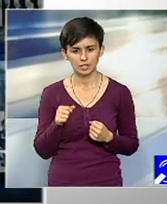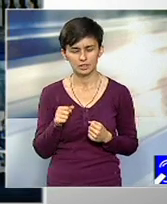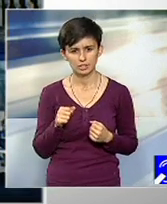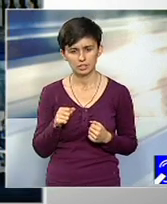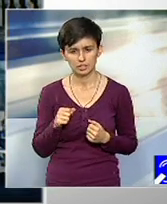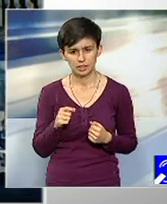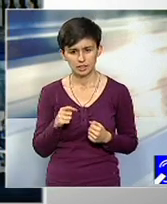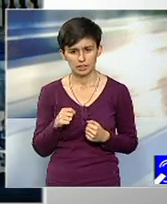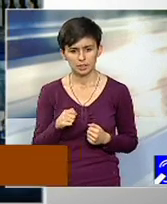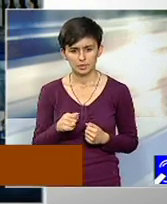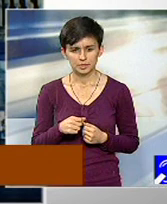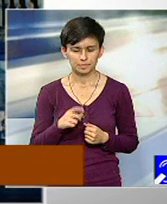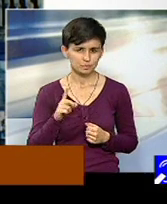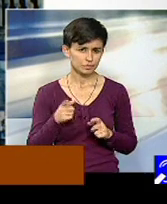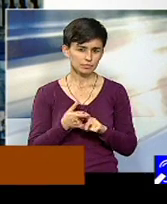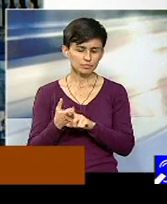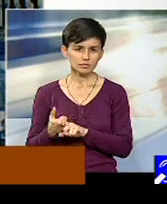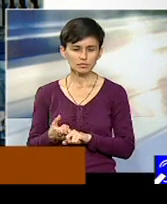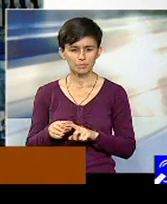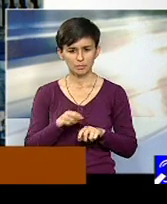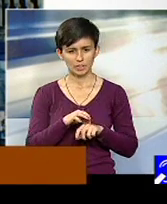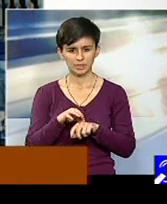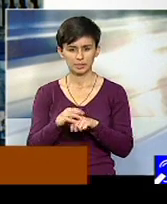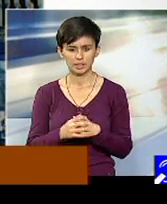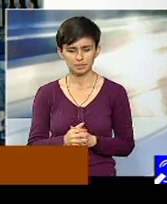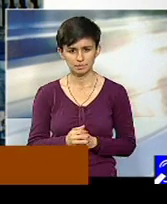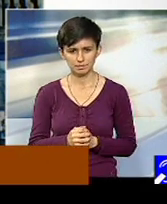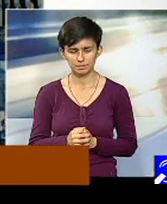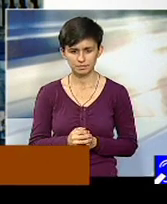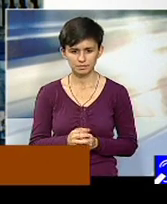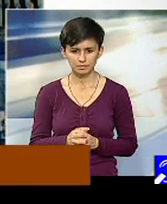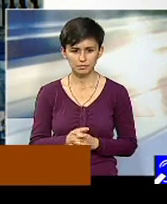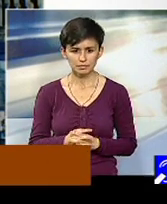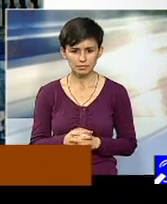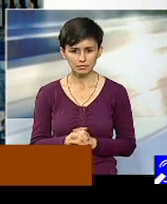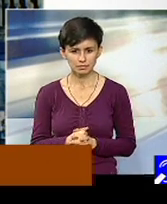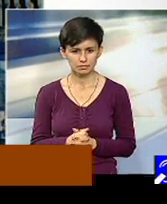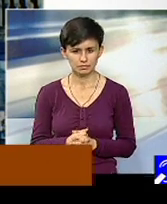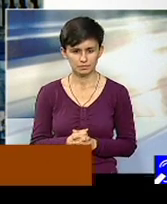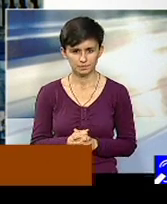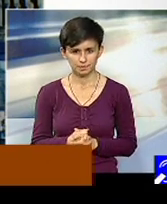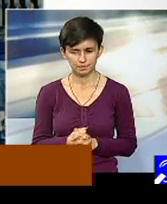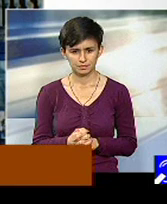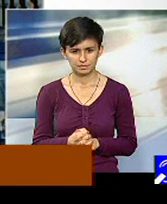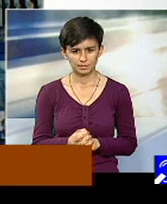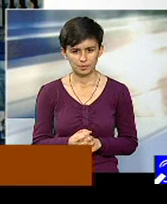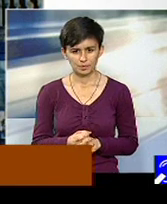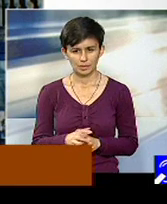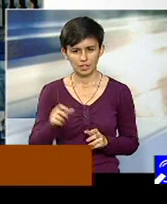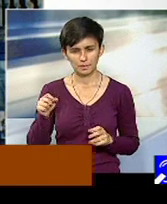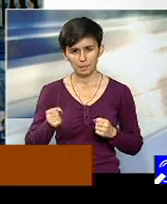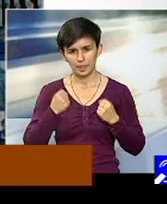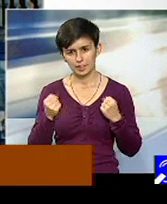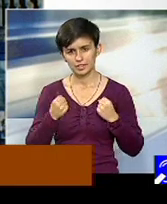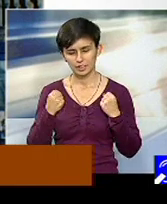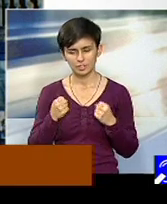faptul că sunt sau nu capitan. E, da, o disciplină trebuie să fie prezentă, asta e clar, nu? Acolo domnul antrenor se